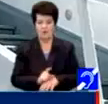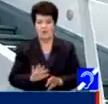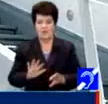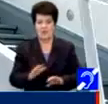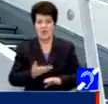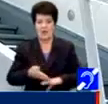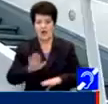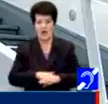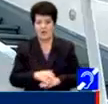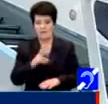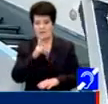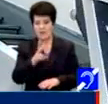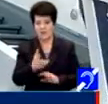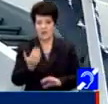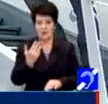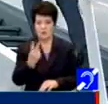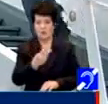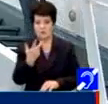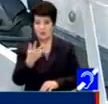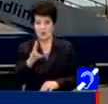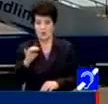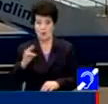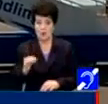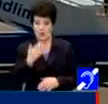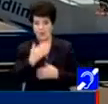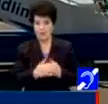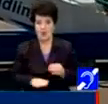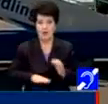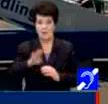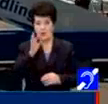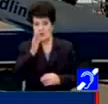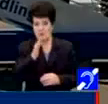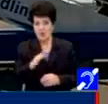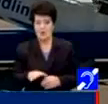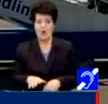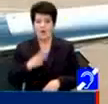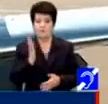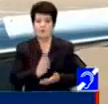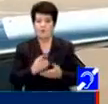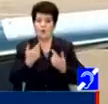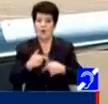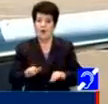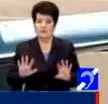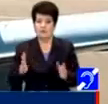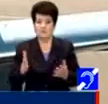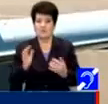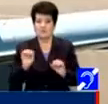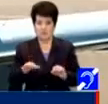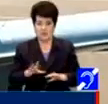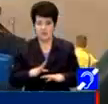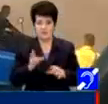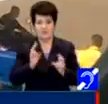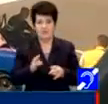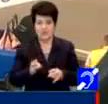luni. În urmă cu 3 luni, mai exact pe 23 iunie, în apropierea Aeroportului Internațional Chișinău, a avut loc un alt incident care putea avea